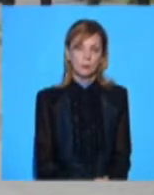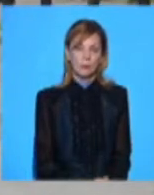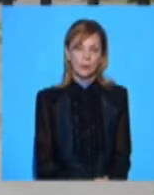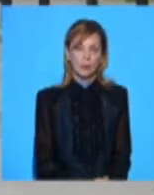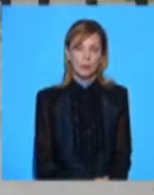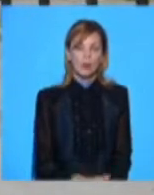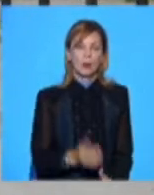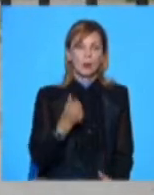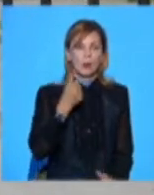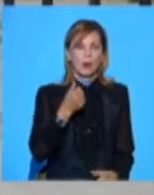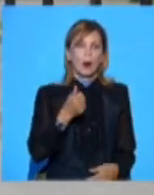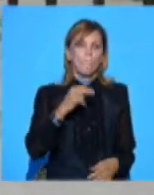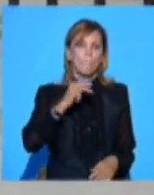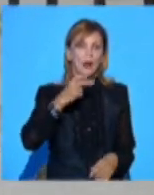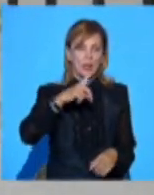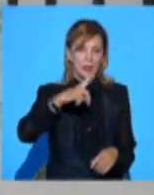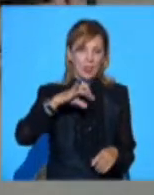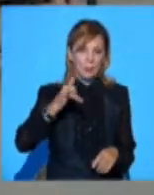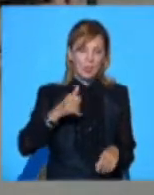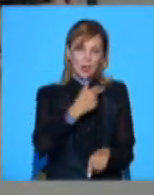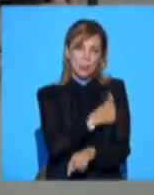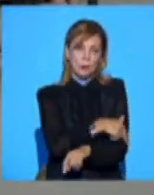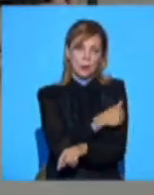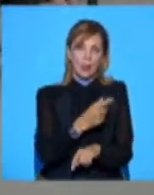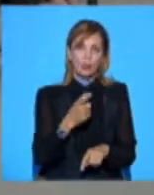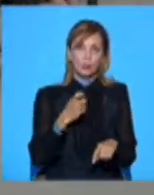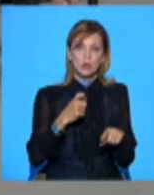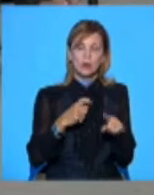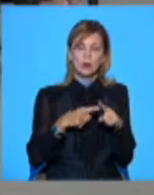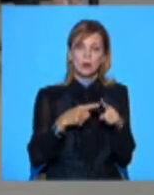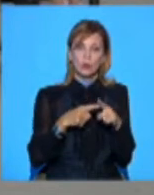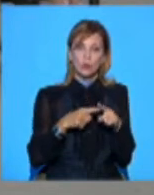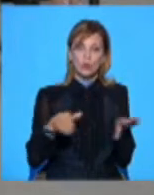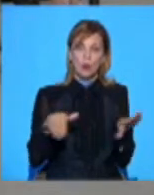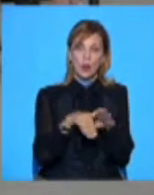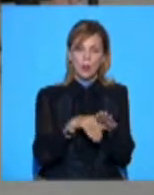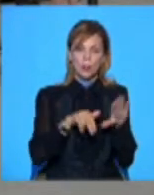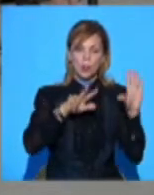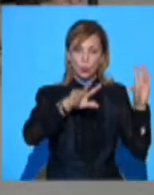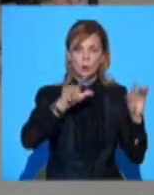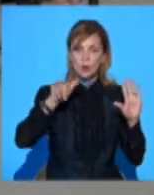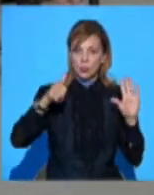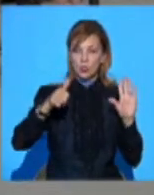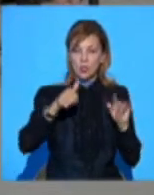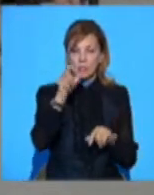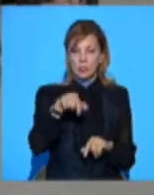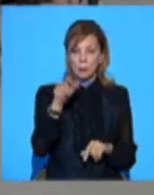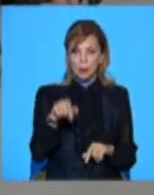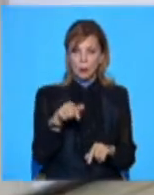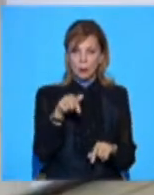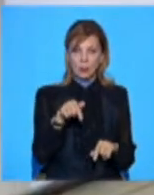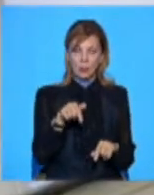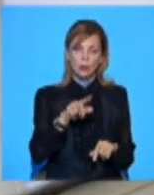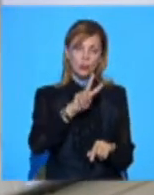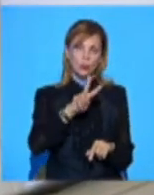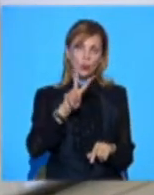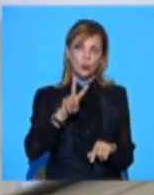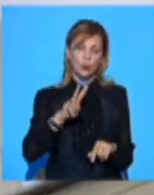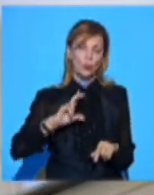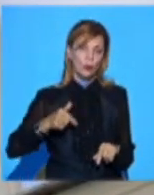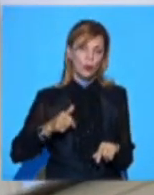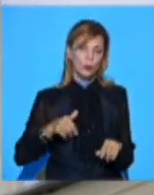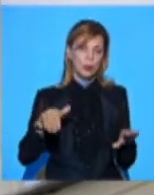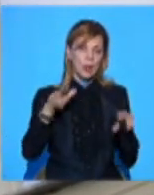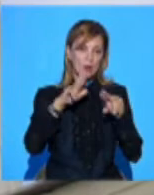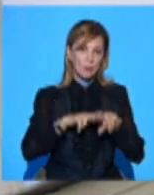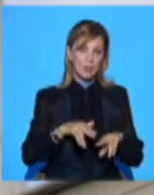În timpul pandemiei de coronavirus, Spitalul Județean din Târgu Jiu a angajat 86 de persoane. Dintre acestea, doar 22 vor putea fi